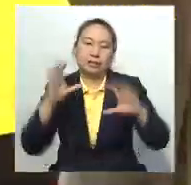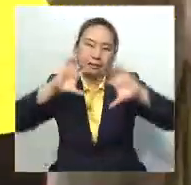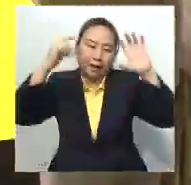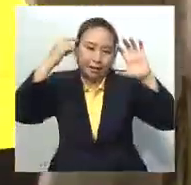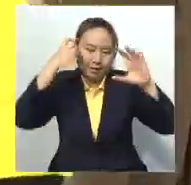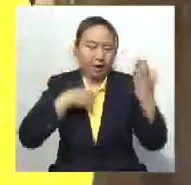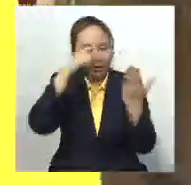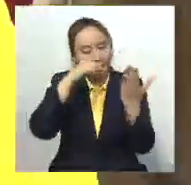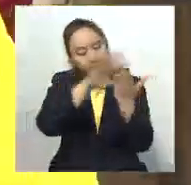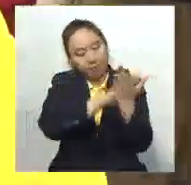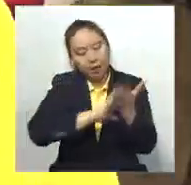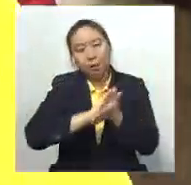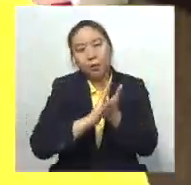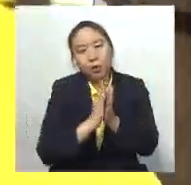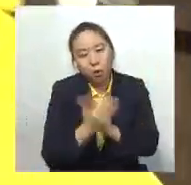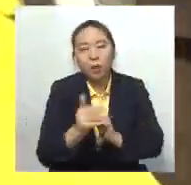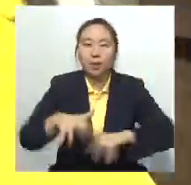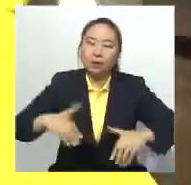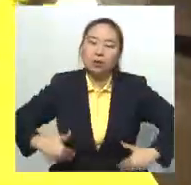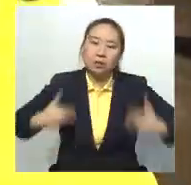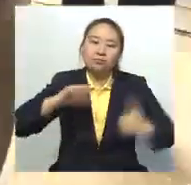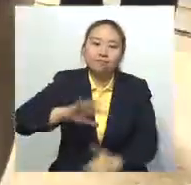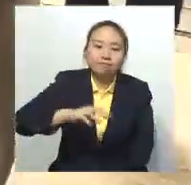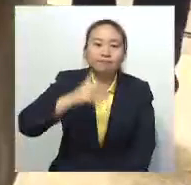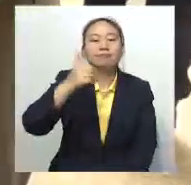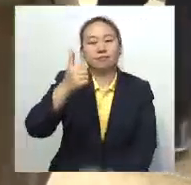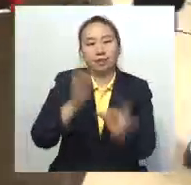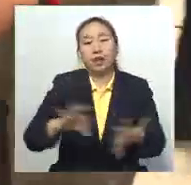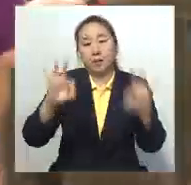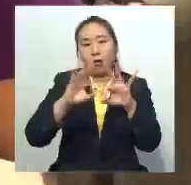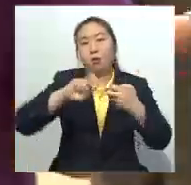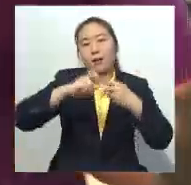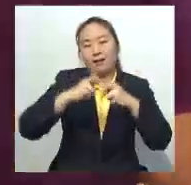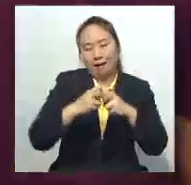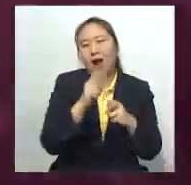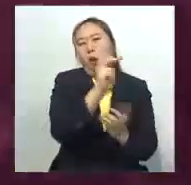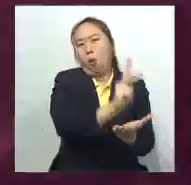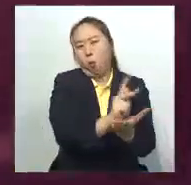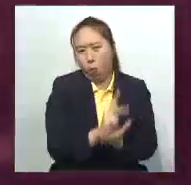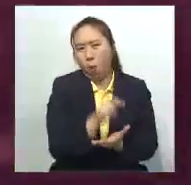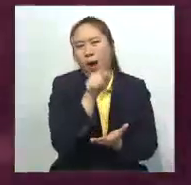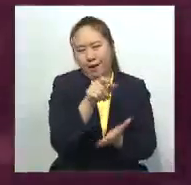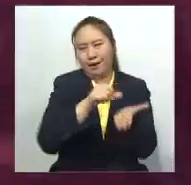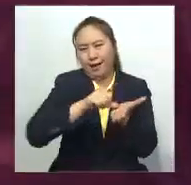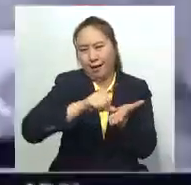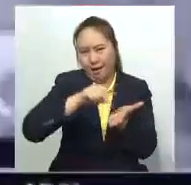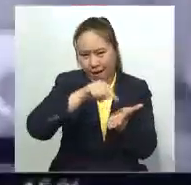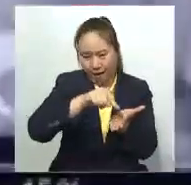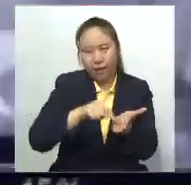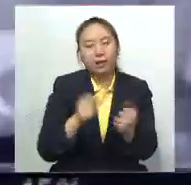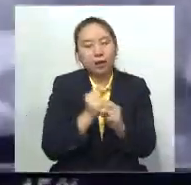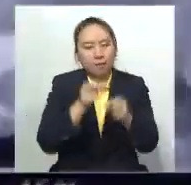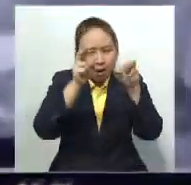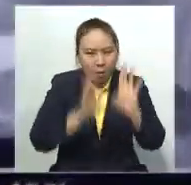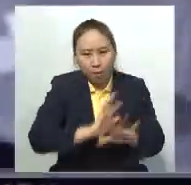ศเพื่อยกระดับความเป็นอยู่ของประชาชนโดยการให้ความสำคัญกับการแก้ไขปัญหานี่นอกระบบอย่างจริงจังด้วยการดำเนินการทั้งระ